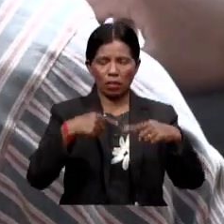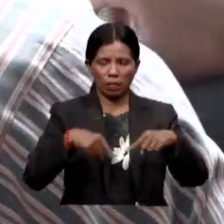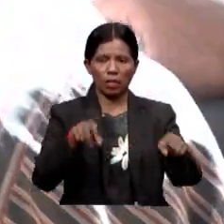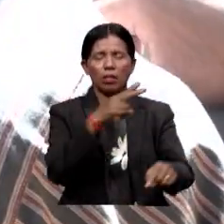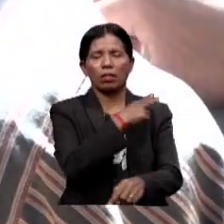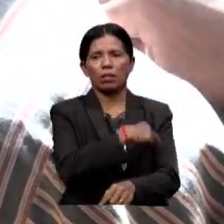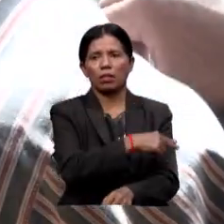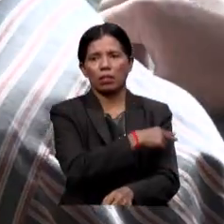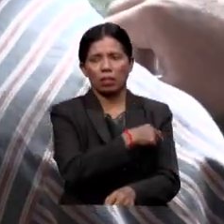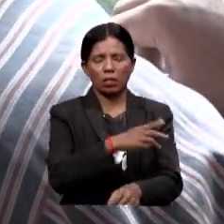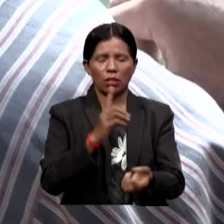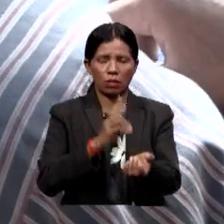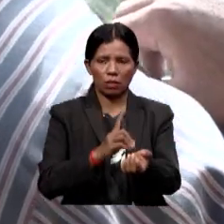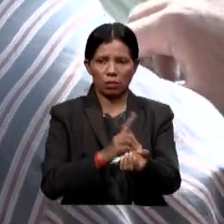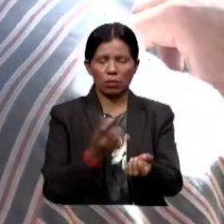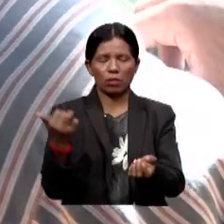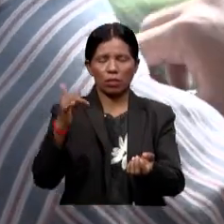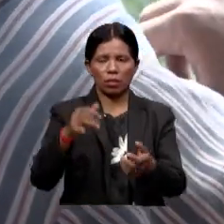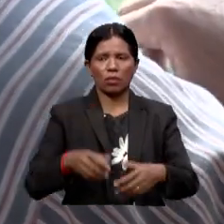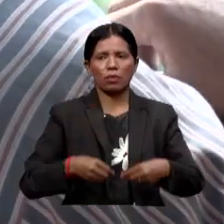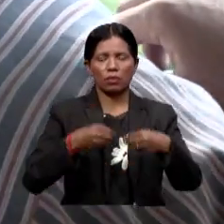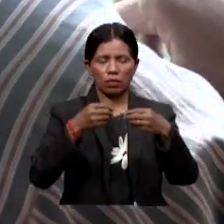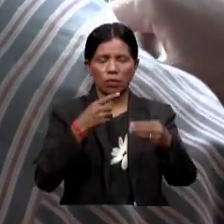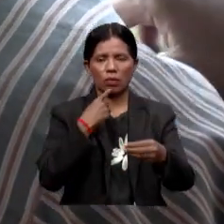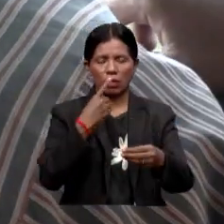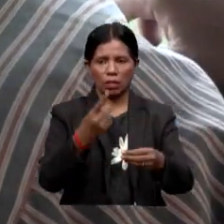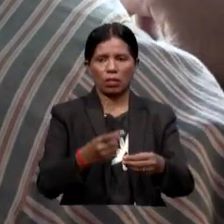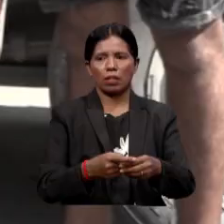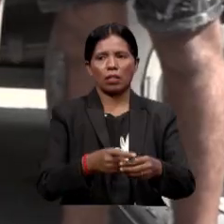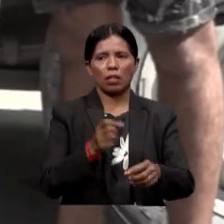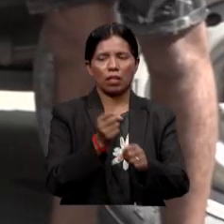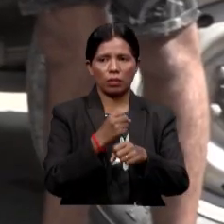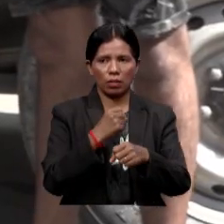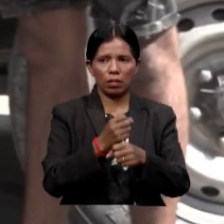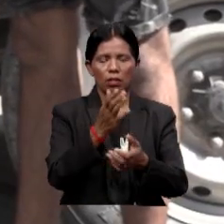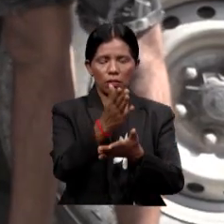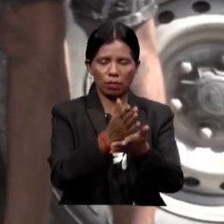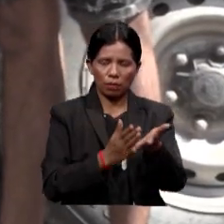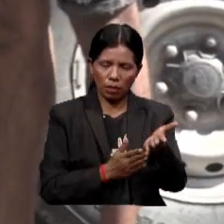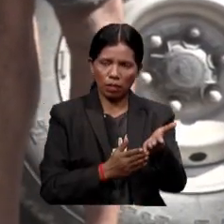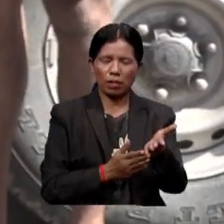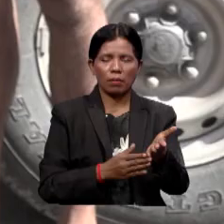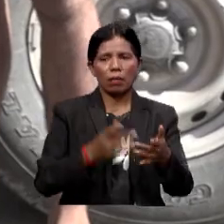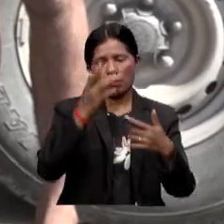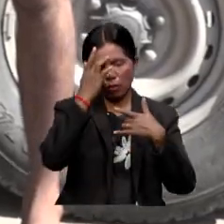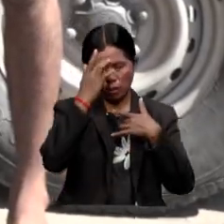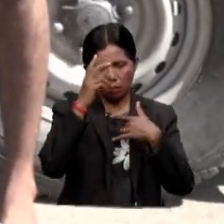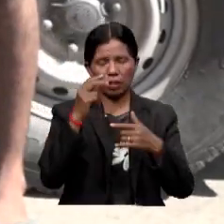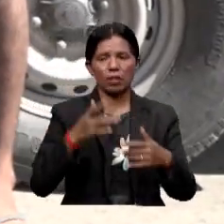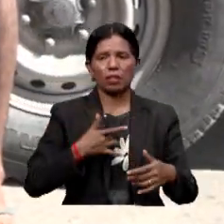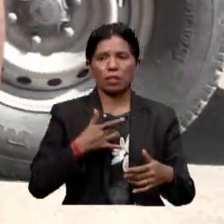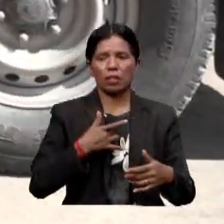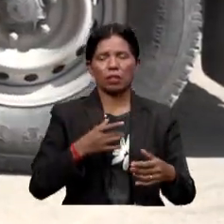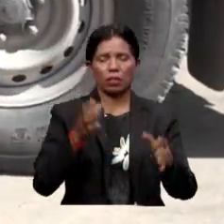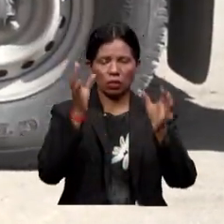consulta, médico sira mos fo opção ba avo Mateus. Atu hala operasão ba moras nebe ne sofre. Mai be